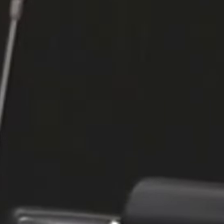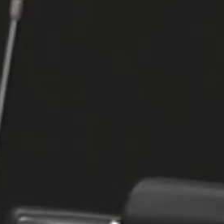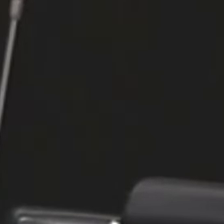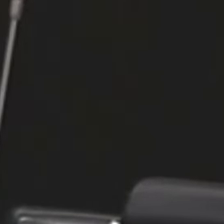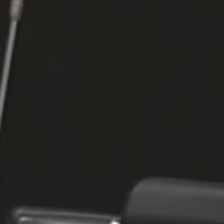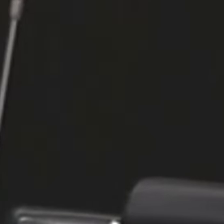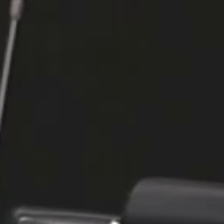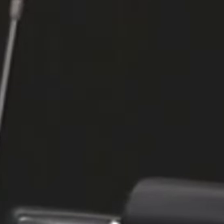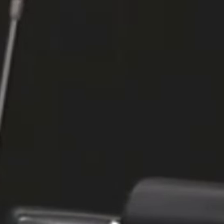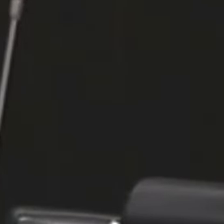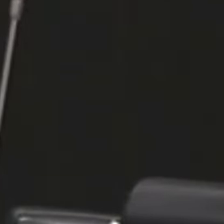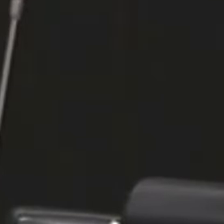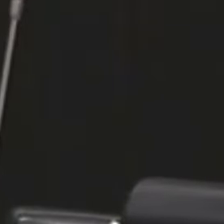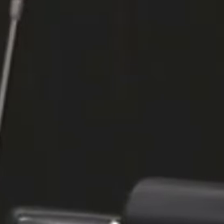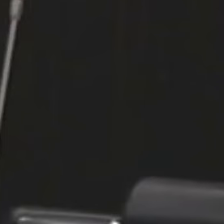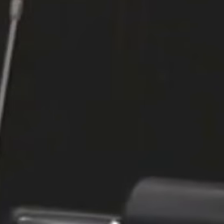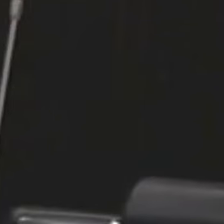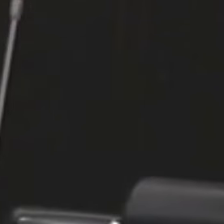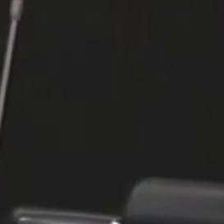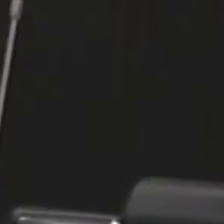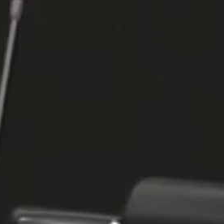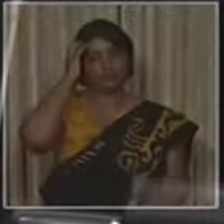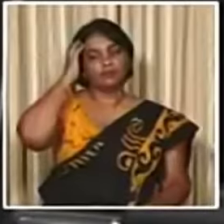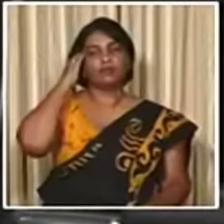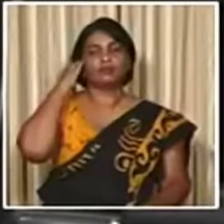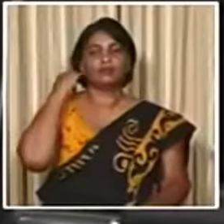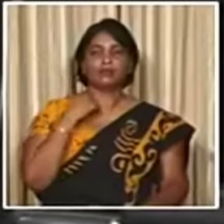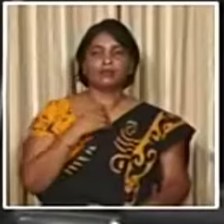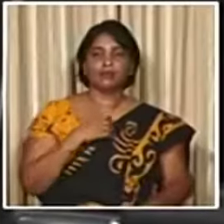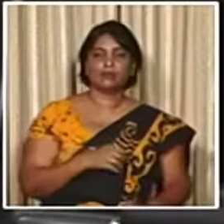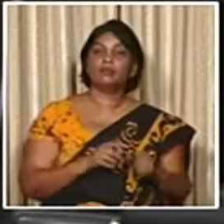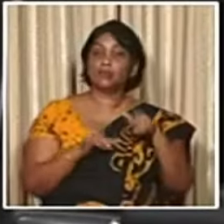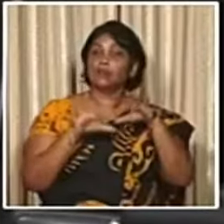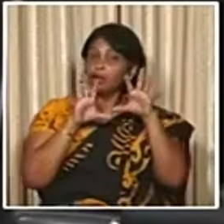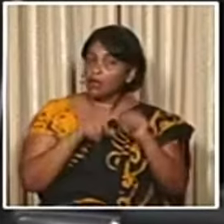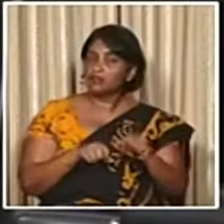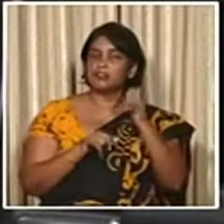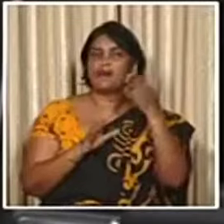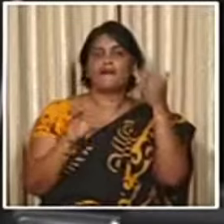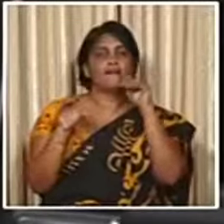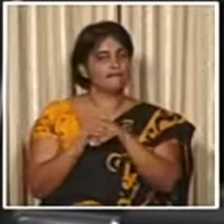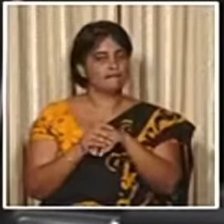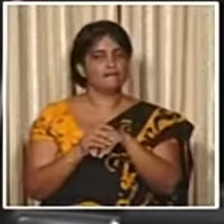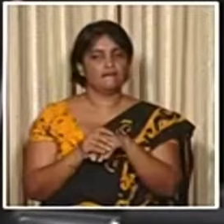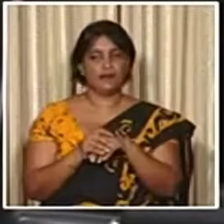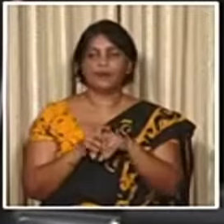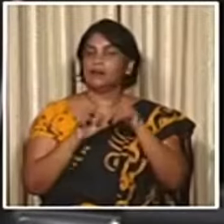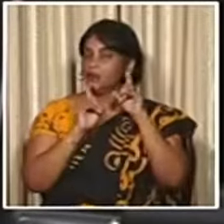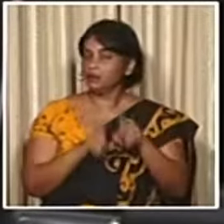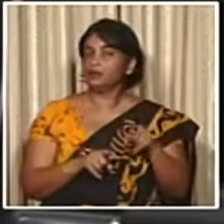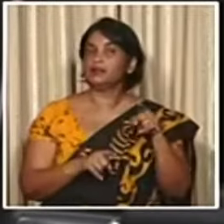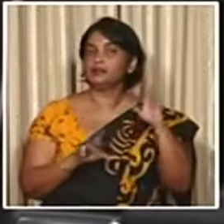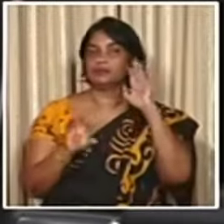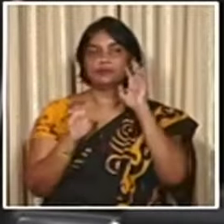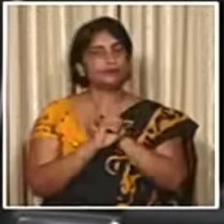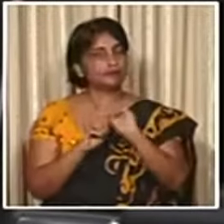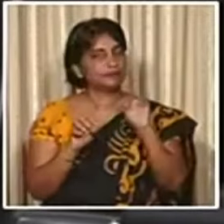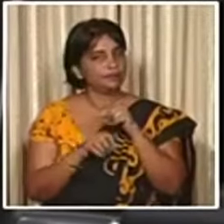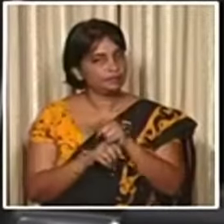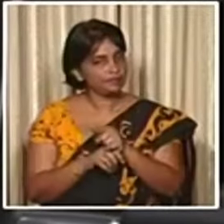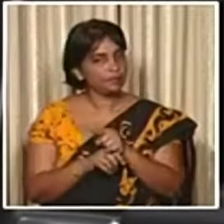අවස්ථාවලදී ඒ නඩුවට ඔවුන් පාර්ශ්වකාරයෝ නොවේ, නමුත් ඔවුන්ටත් හිමිකම් තියෙන අයත් මේකට එනවා. එතකොට ඒ අයගේ